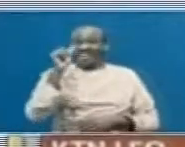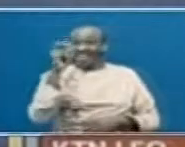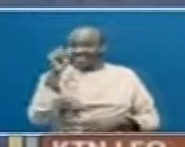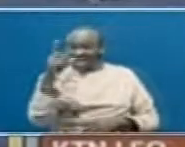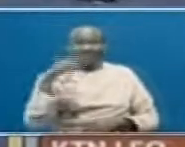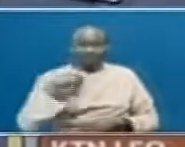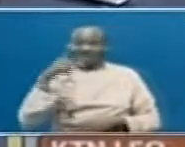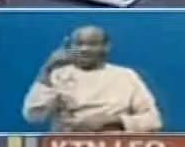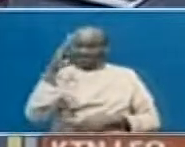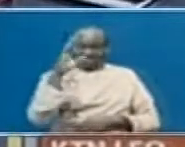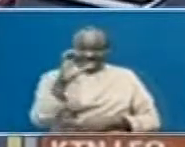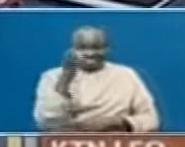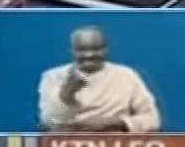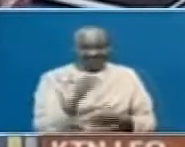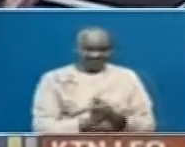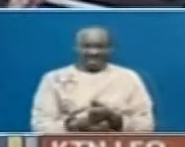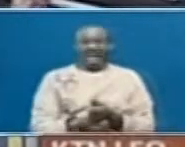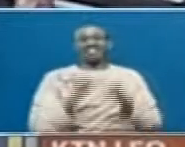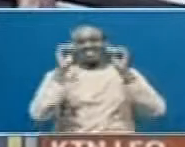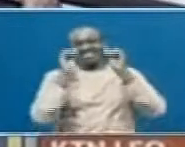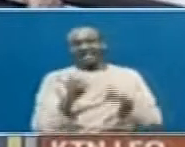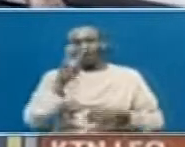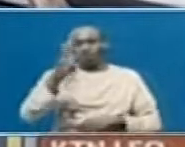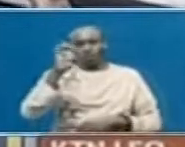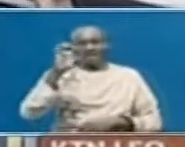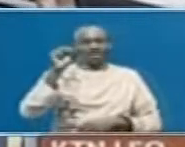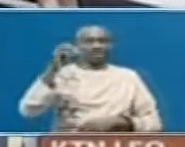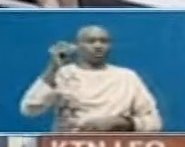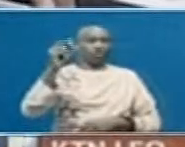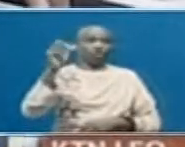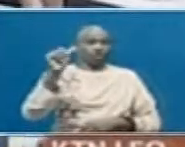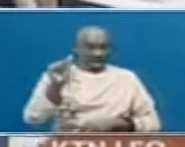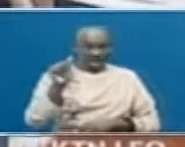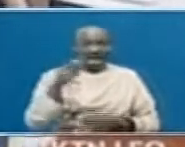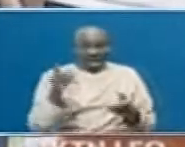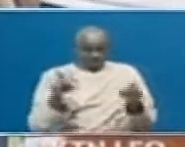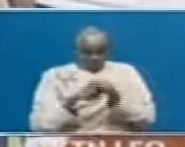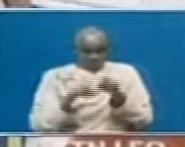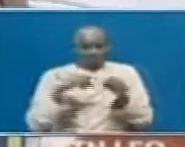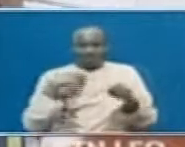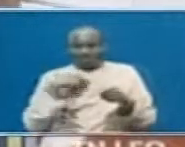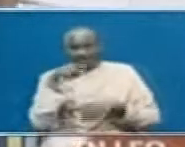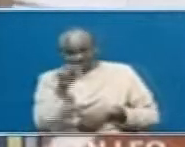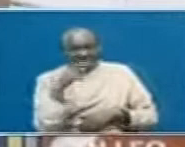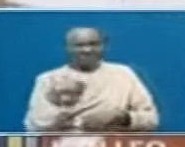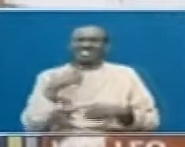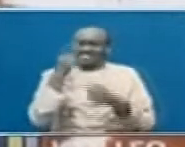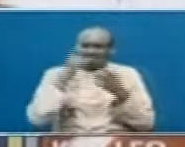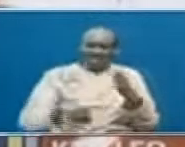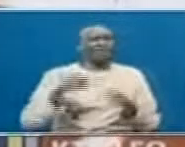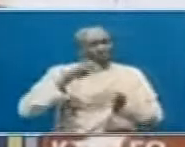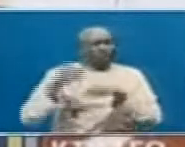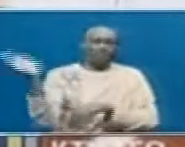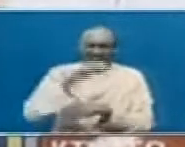Yes, karibu. Na mwalimu Wesonga, karibu katika studio zetu. Na vile vile Peter Kwabi, watazamaji walilia sana, wakasema tukuite